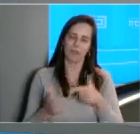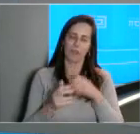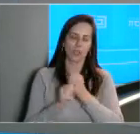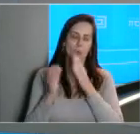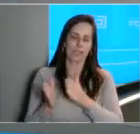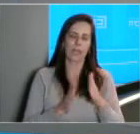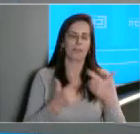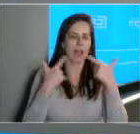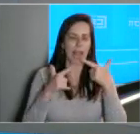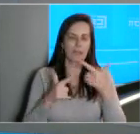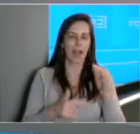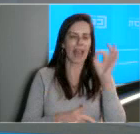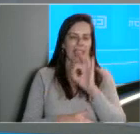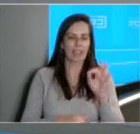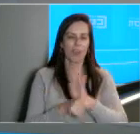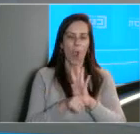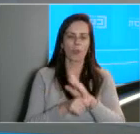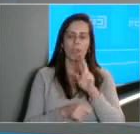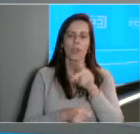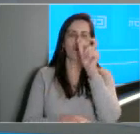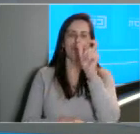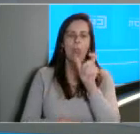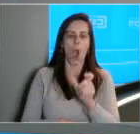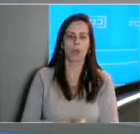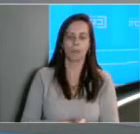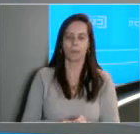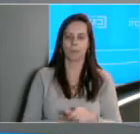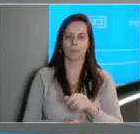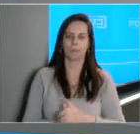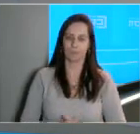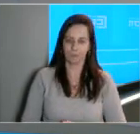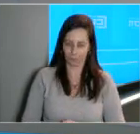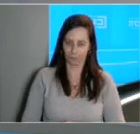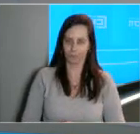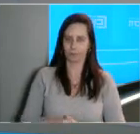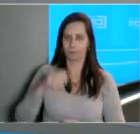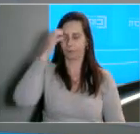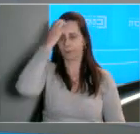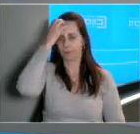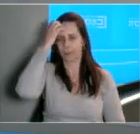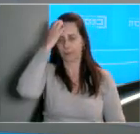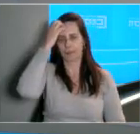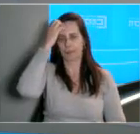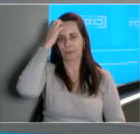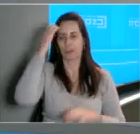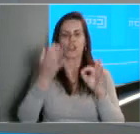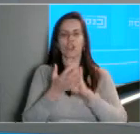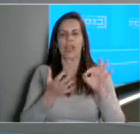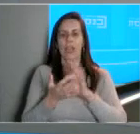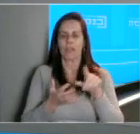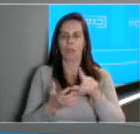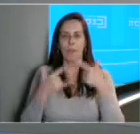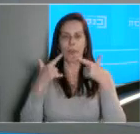לעשות סדר ולהסביר לנגיף הזה, לפנינו מילון הקורונה, מאלף ועטף, שהכינה סגן אלוף במילואים טלי ורסנו